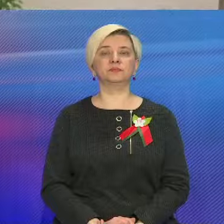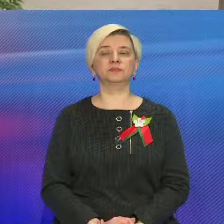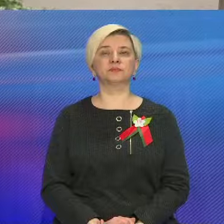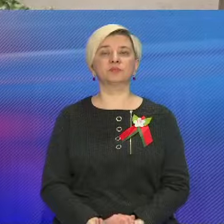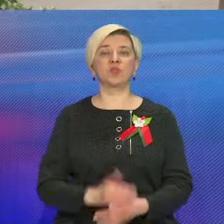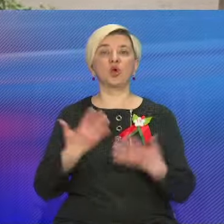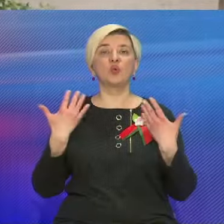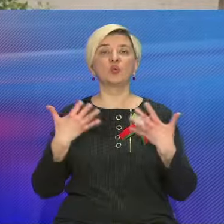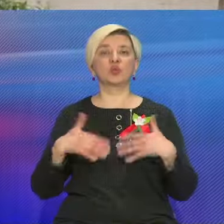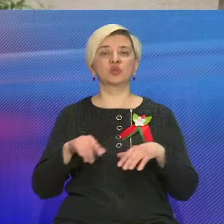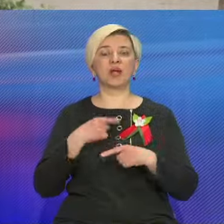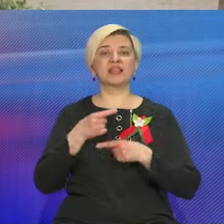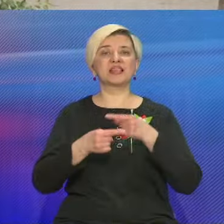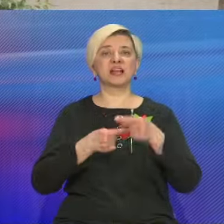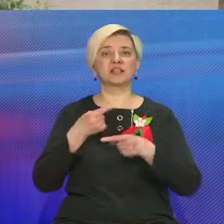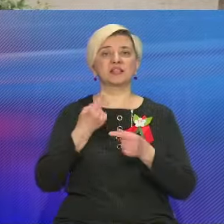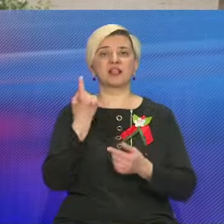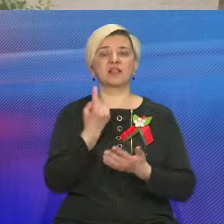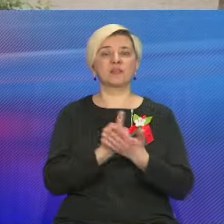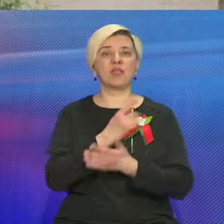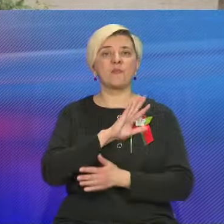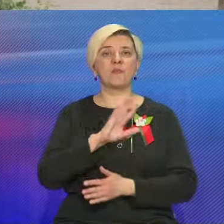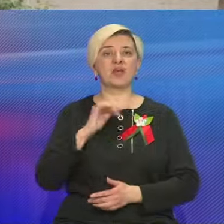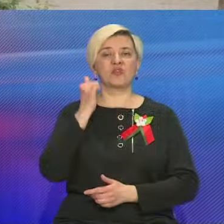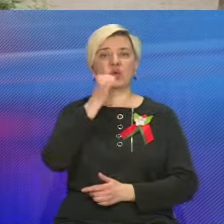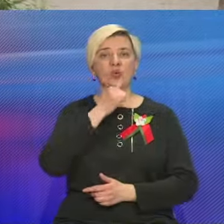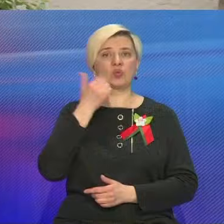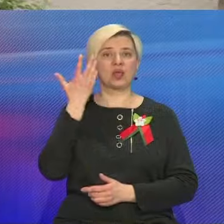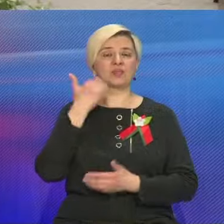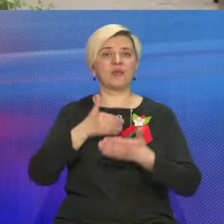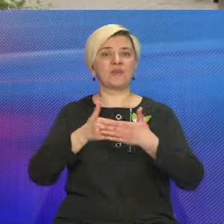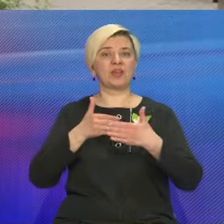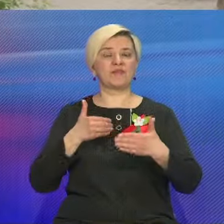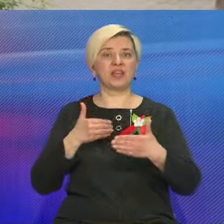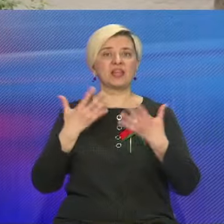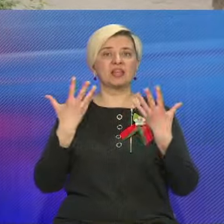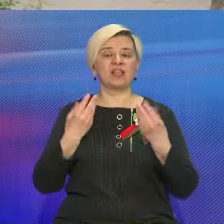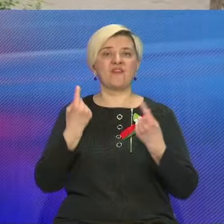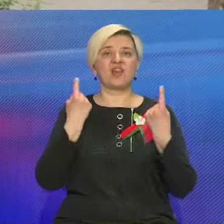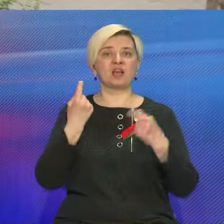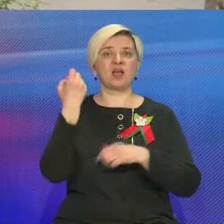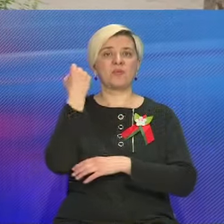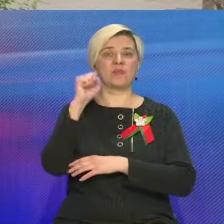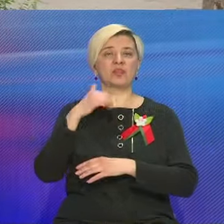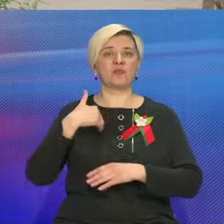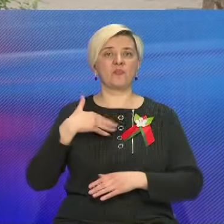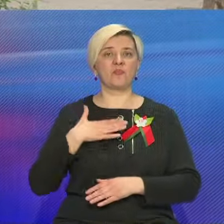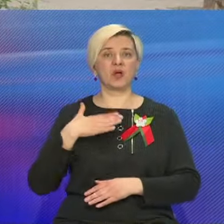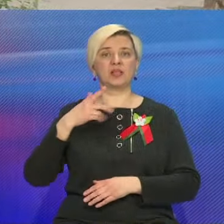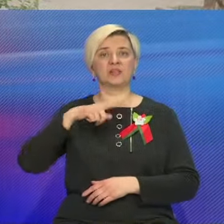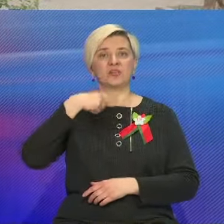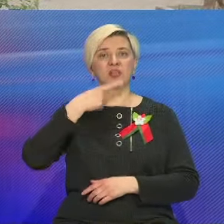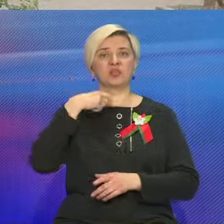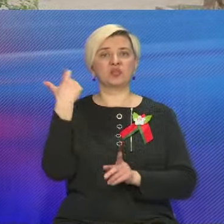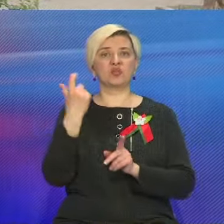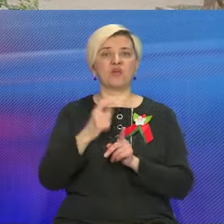Уже традиция не первый год, когда в преддверии Дня Великой Победы мы чествуем и высказываем слова благодарности